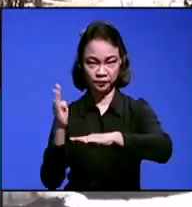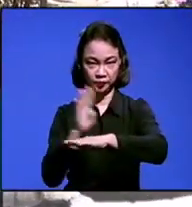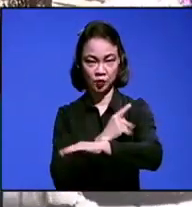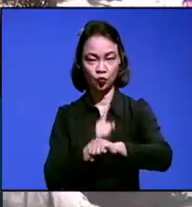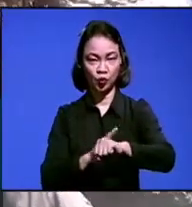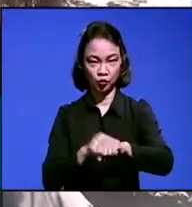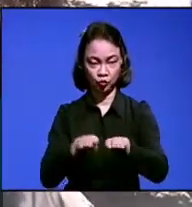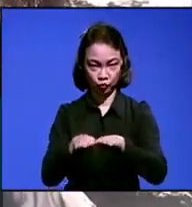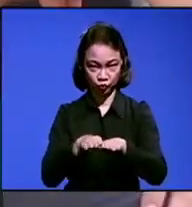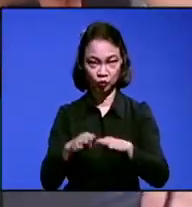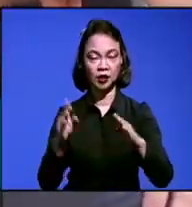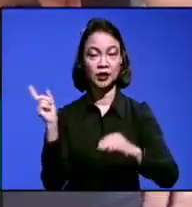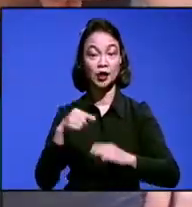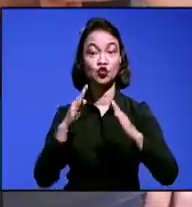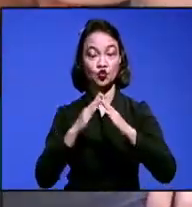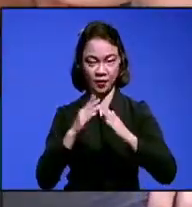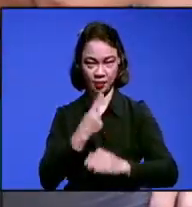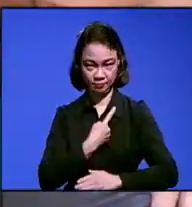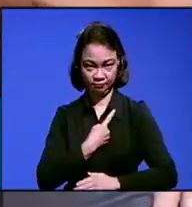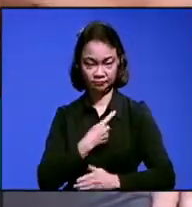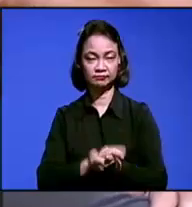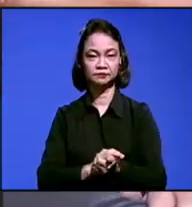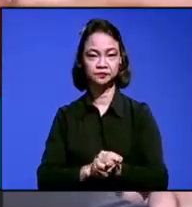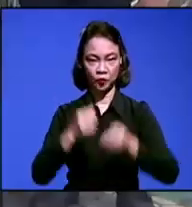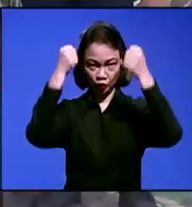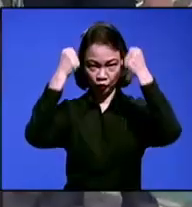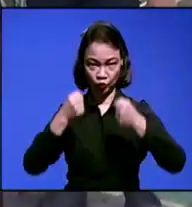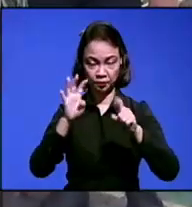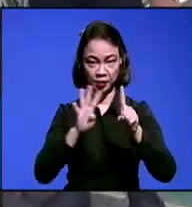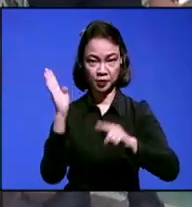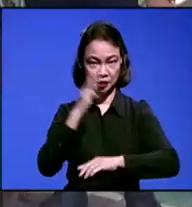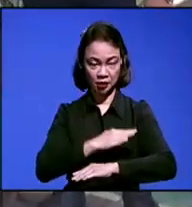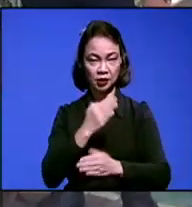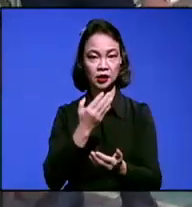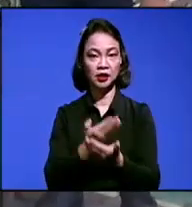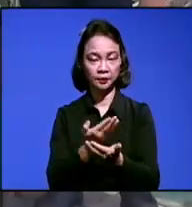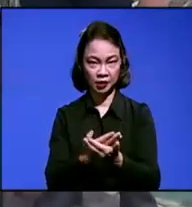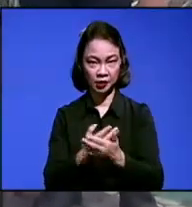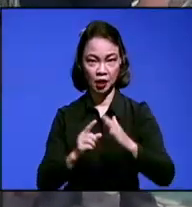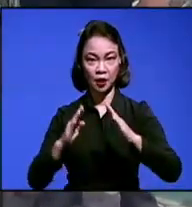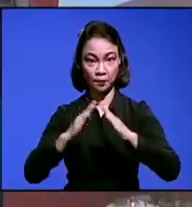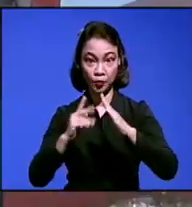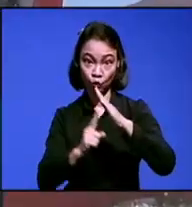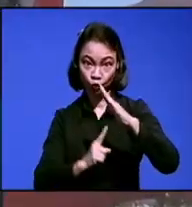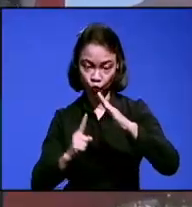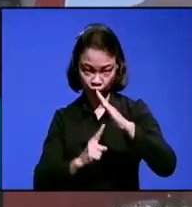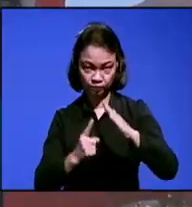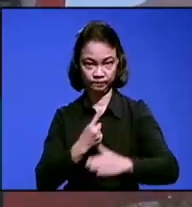asimilasi dari rumah masing-masing. Para narapidana selama 14 hari ke depan diminta mengisolasi diri di dalam rumah.